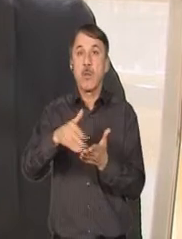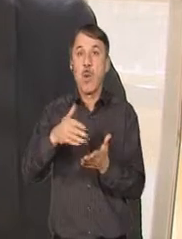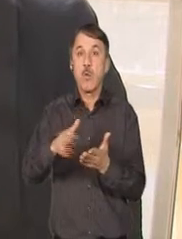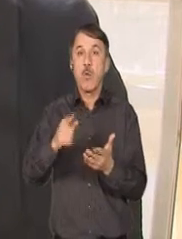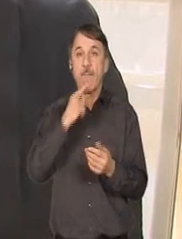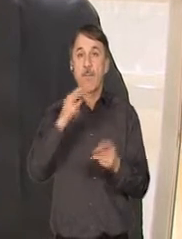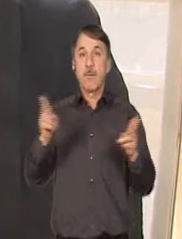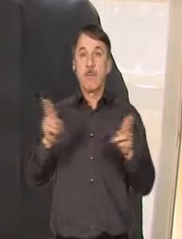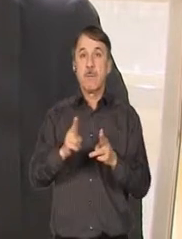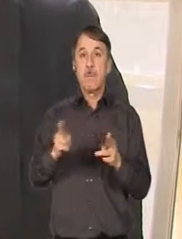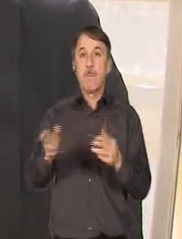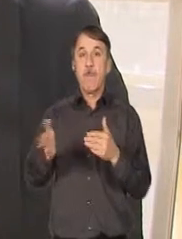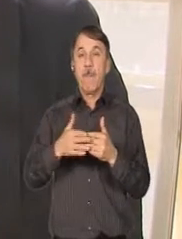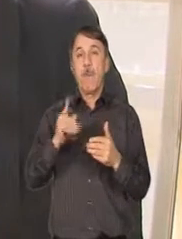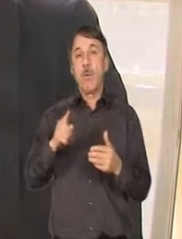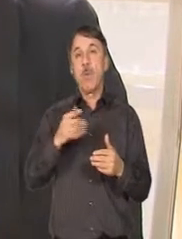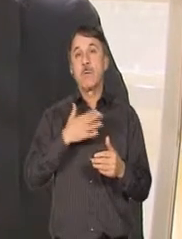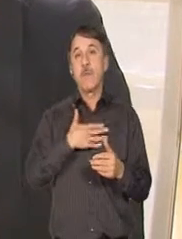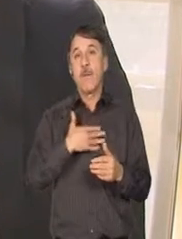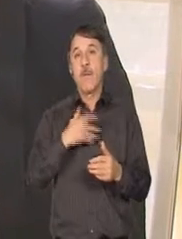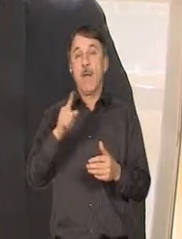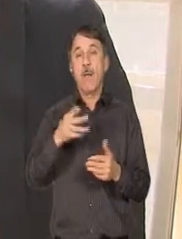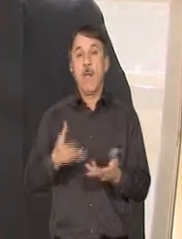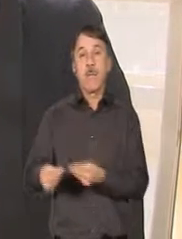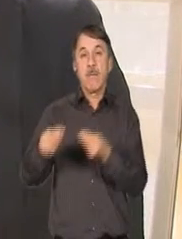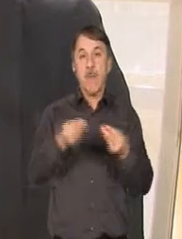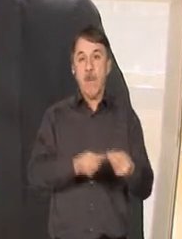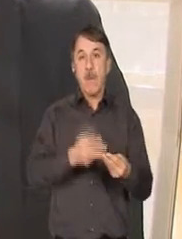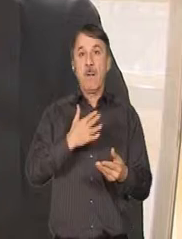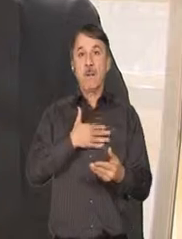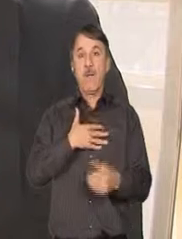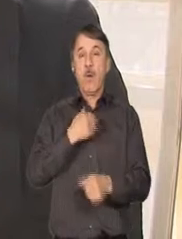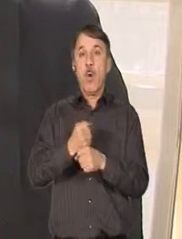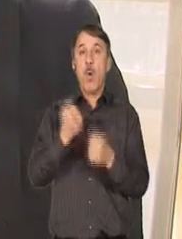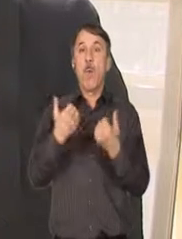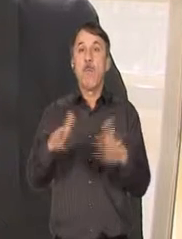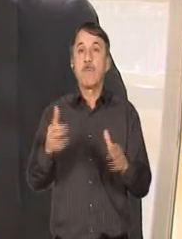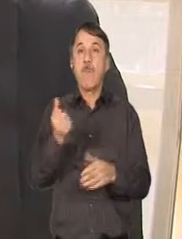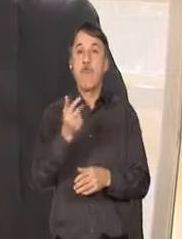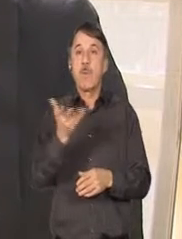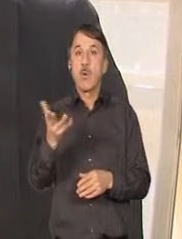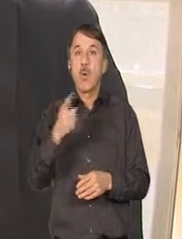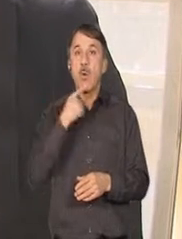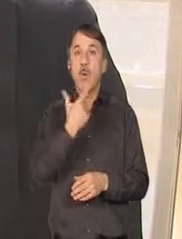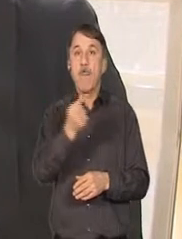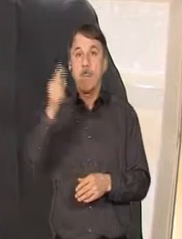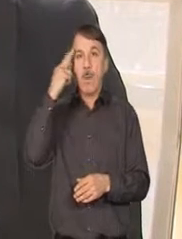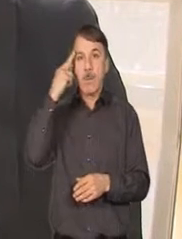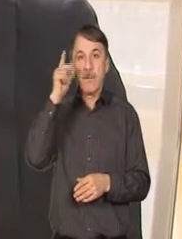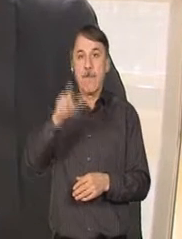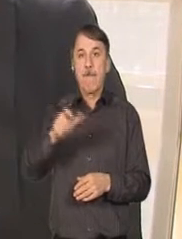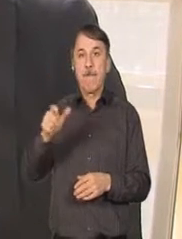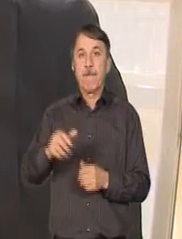troškovi uvećavaju za troškove izvršitelja, efekat opomena je bio veliki, tako da je broj